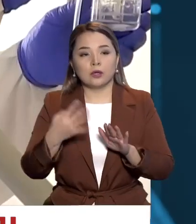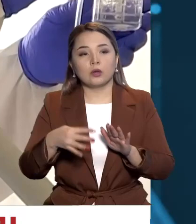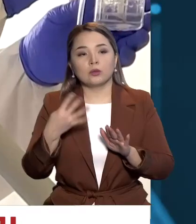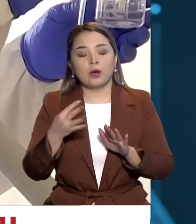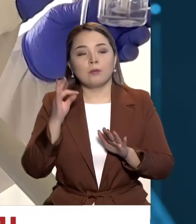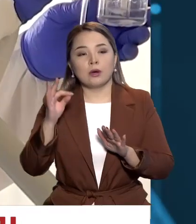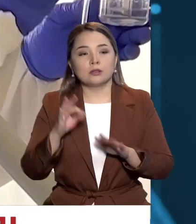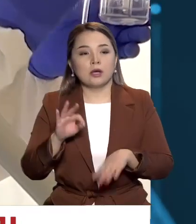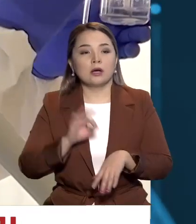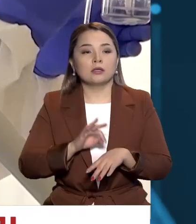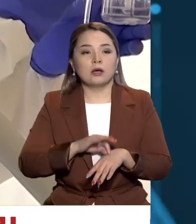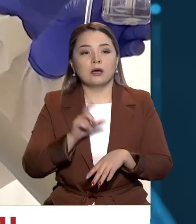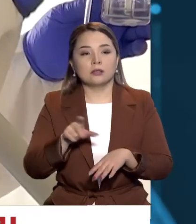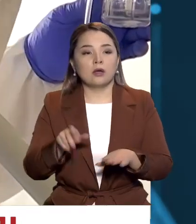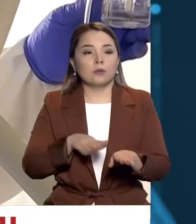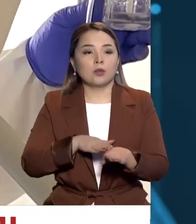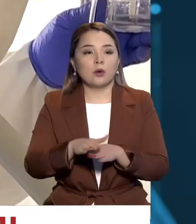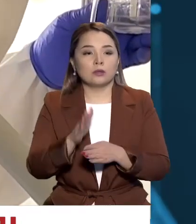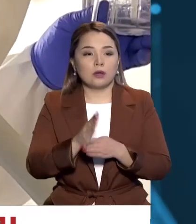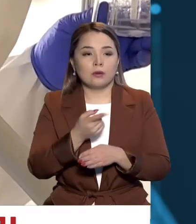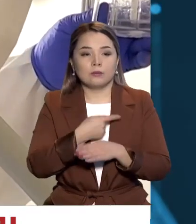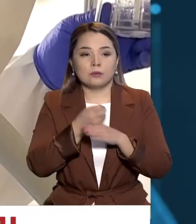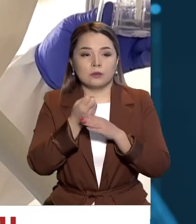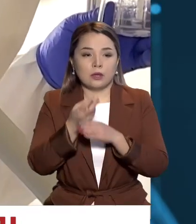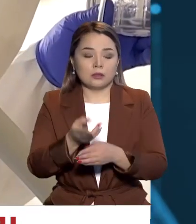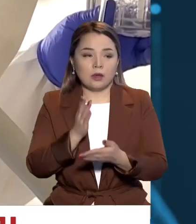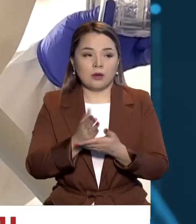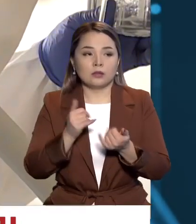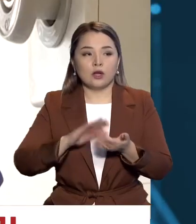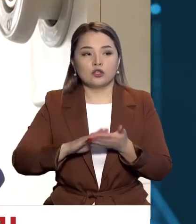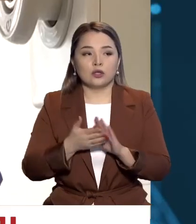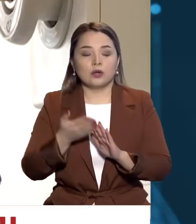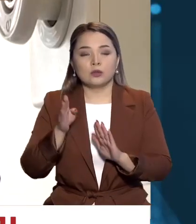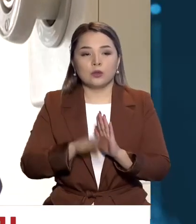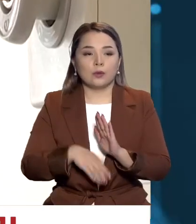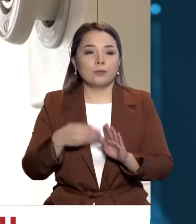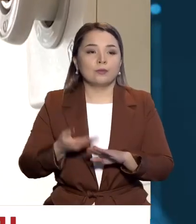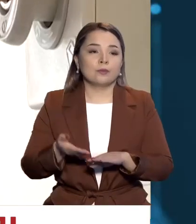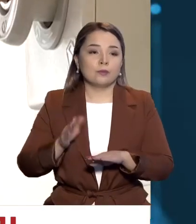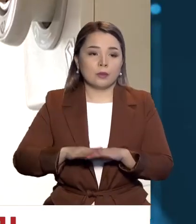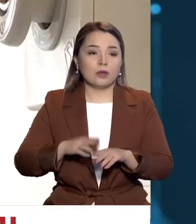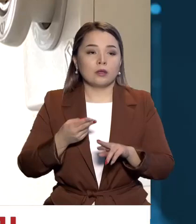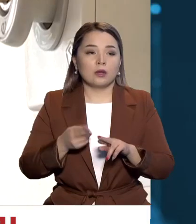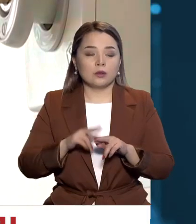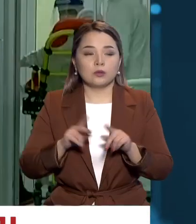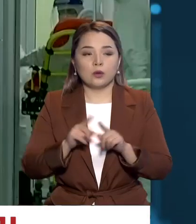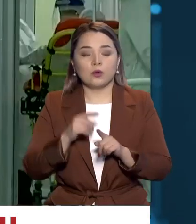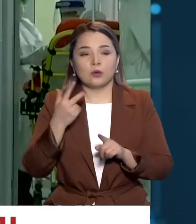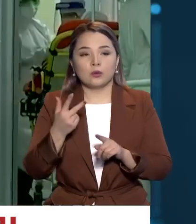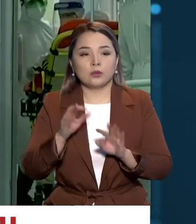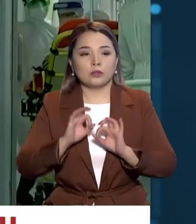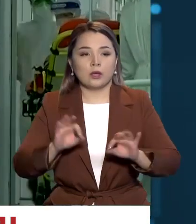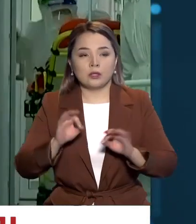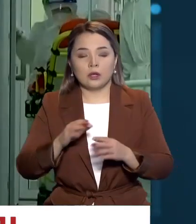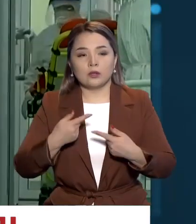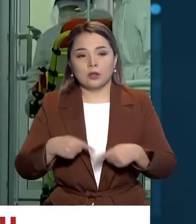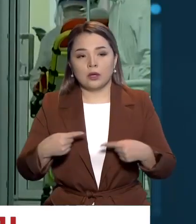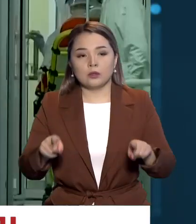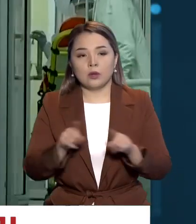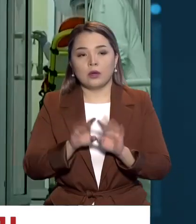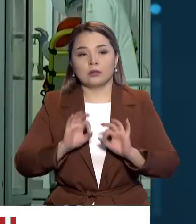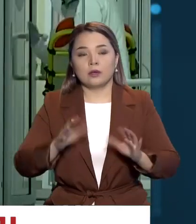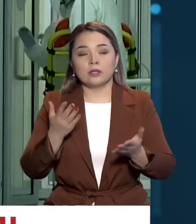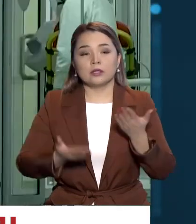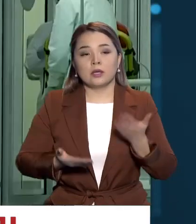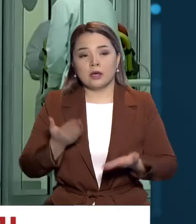44% науқастарға толған. Жалпы эпидемиологиялық жағдайдың ушығына байланысты 3 түрлі сценарий әзірлеп отыр.